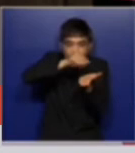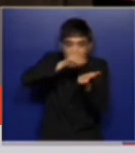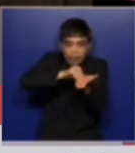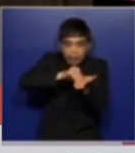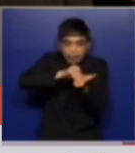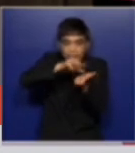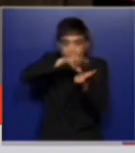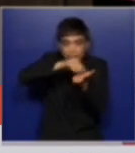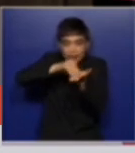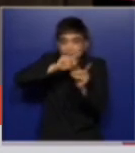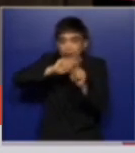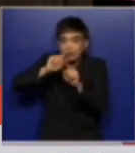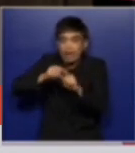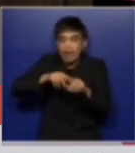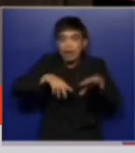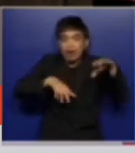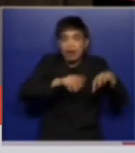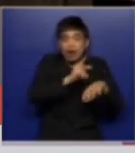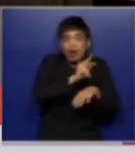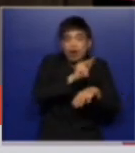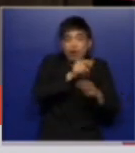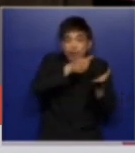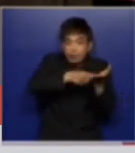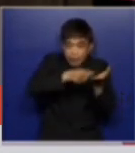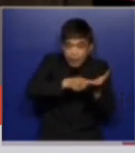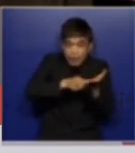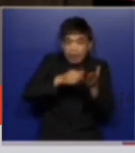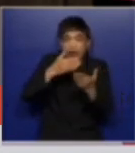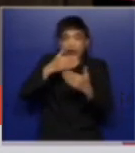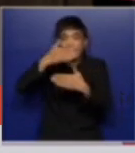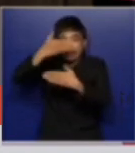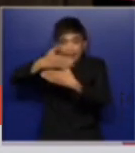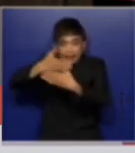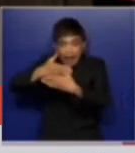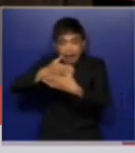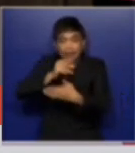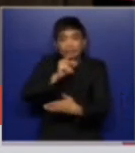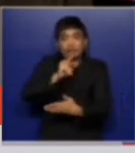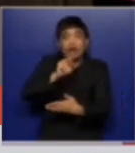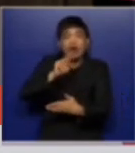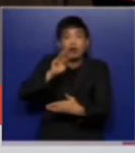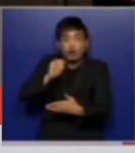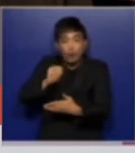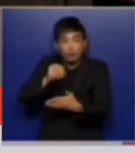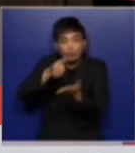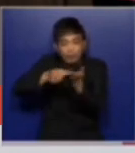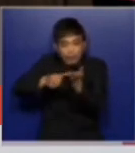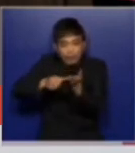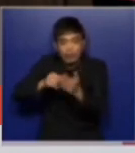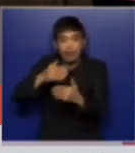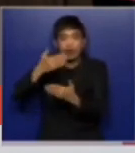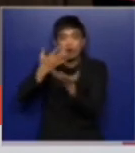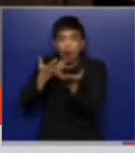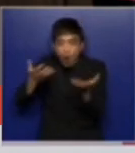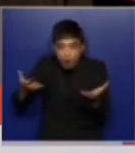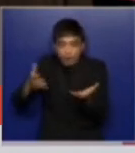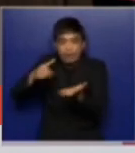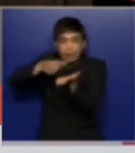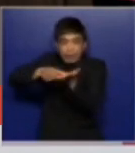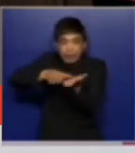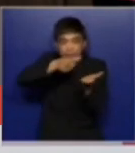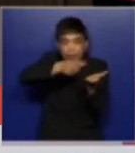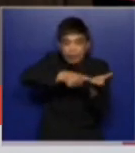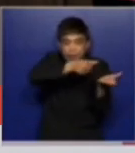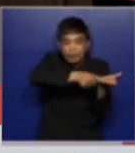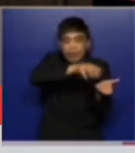ษีได้แก่กรมสรรพากรกรมศุลกากรและกรมสรรพสามิตช่วงครึ่งปีแ